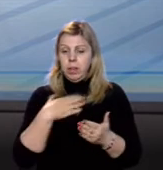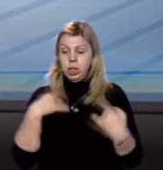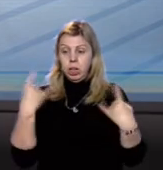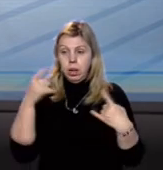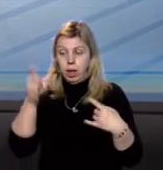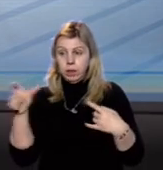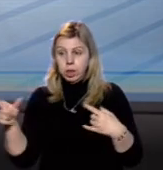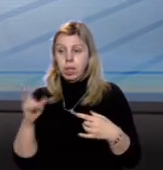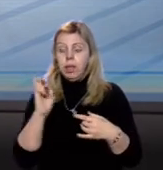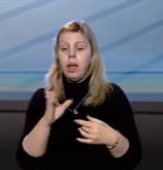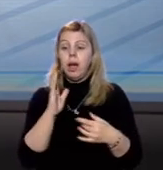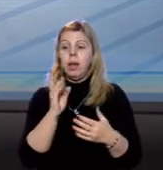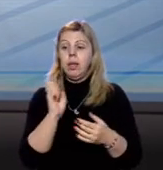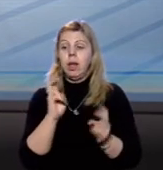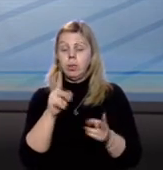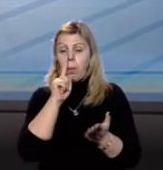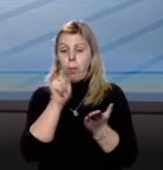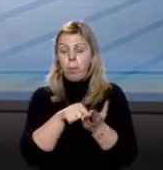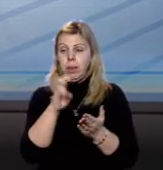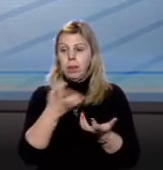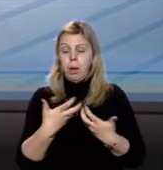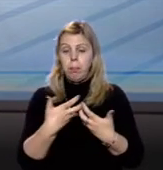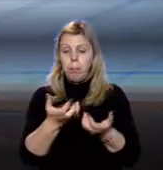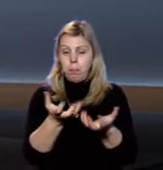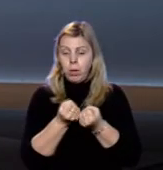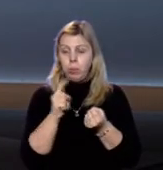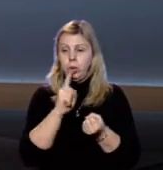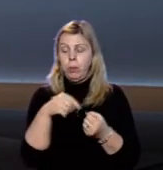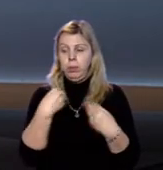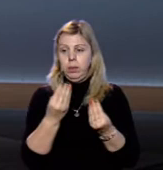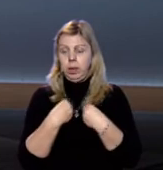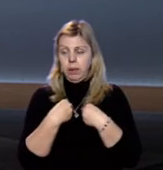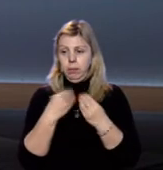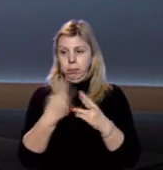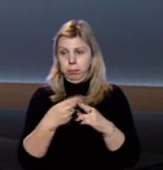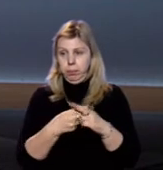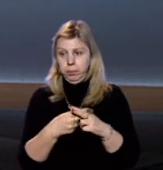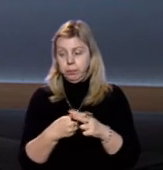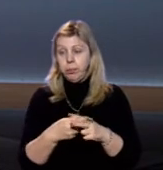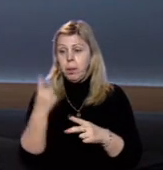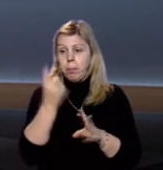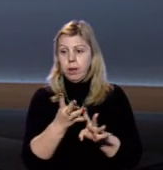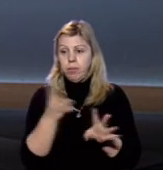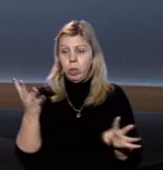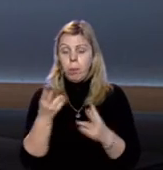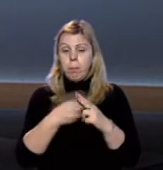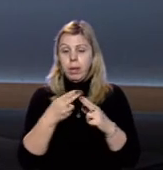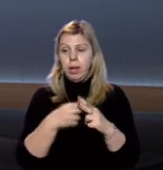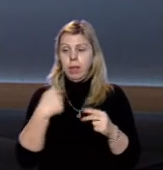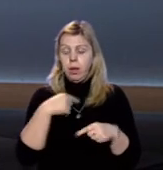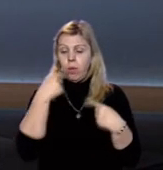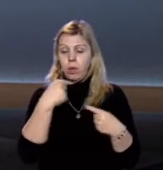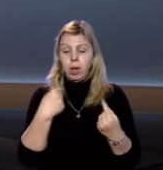глядачів. Як до вас можна потрапити на прийом для того, щоб призначити пільги? В першу чергу, пільгу, як я